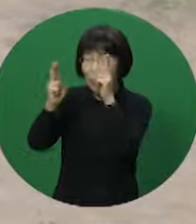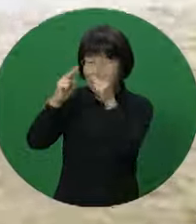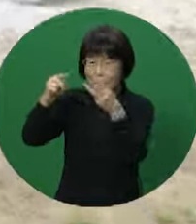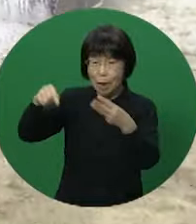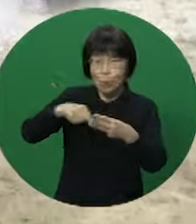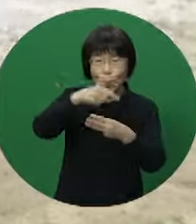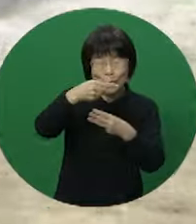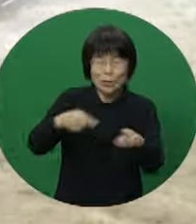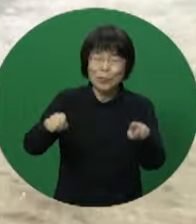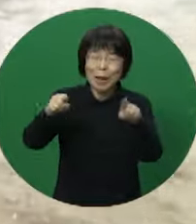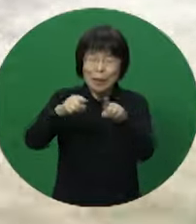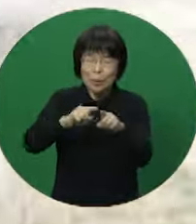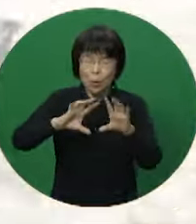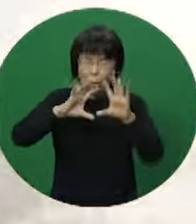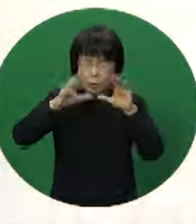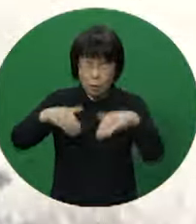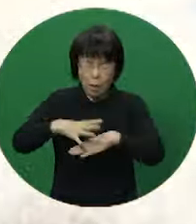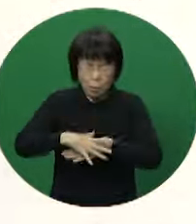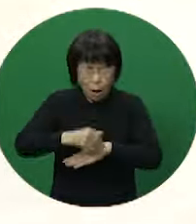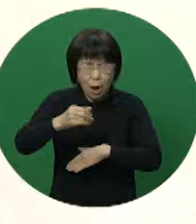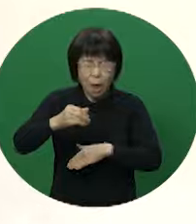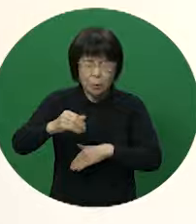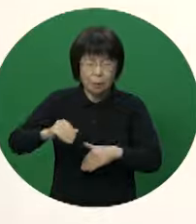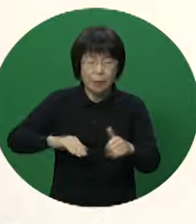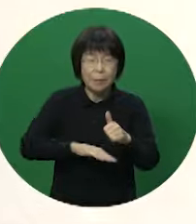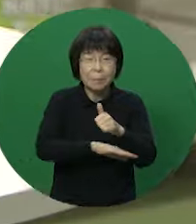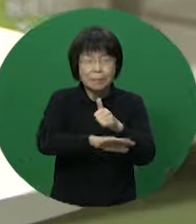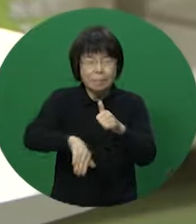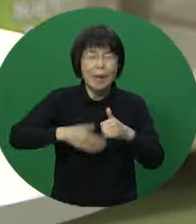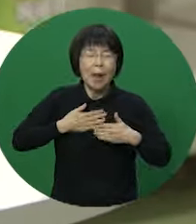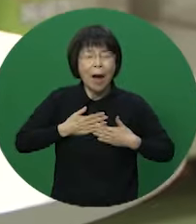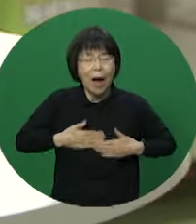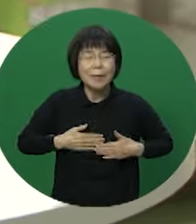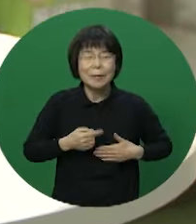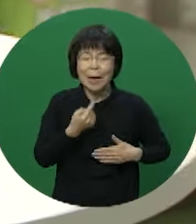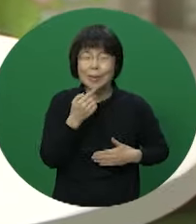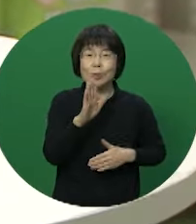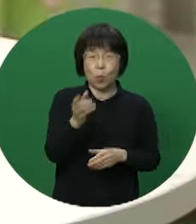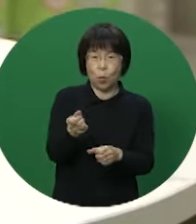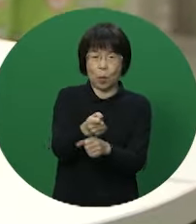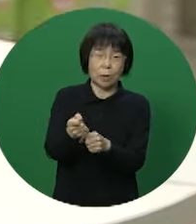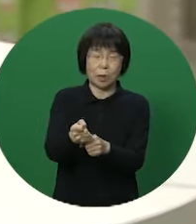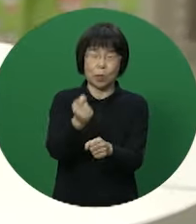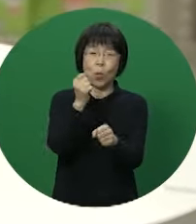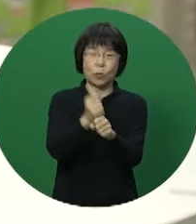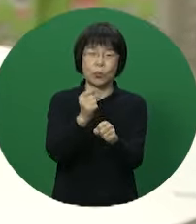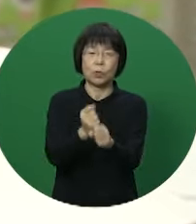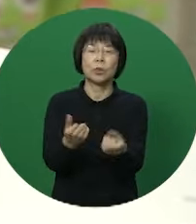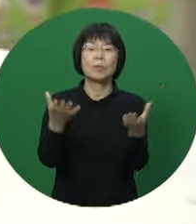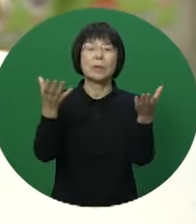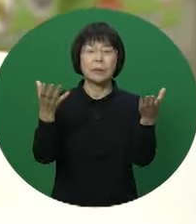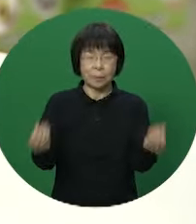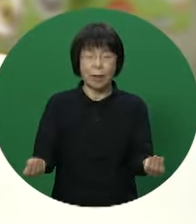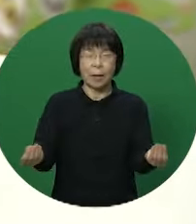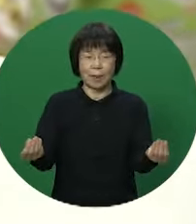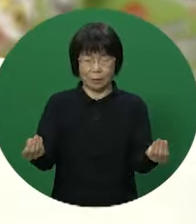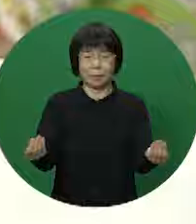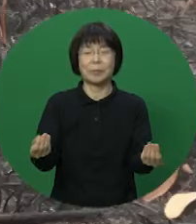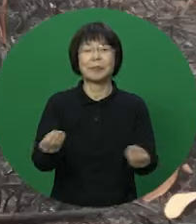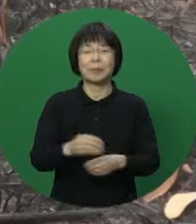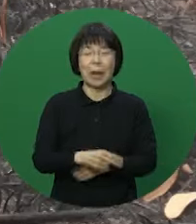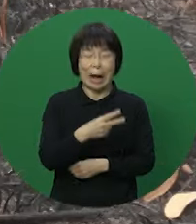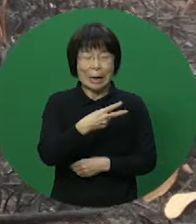防局、北九州市立大学との産学官連携で世界初の環境に優しい石鹸系消火剤を開